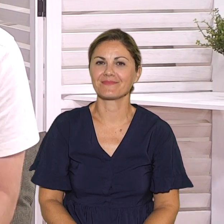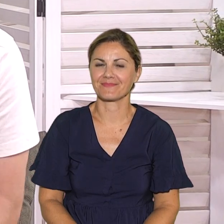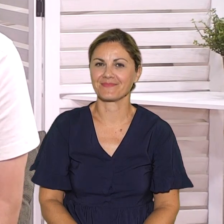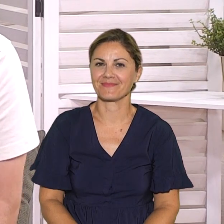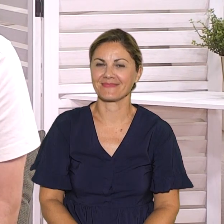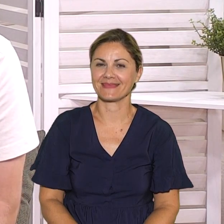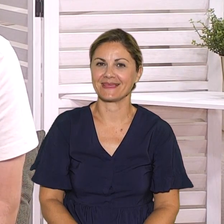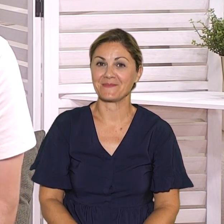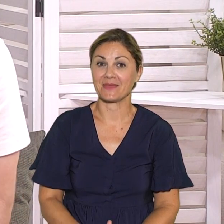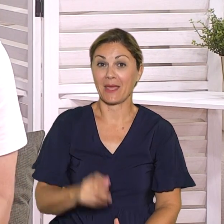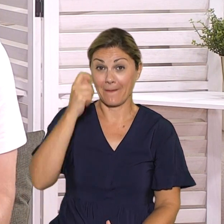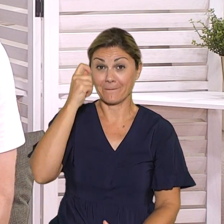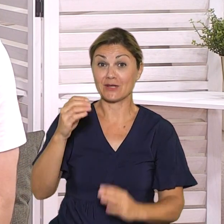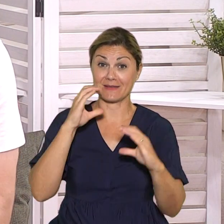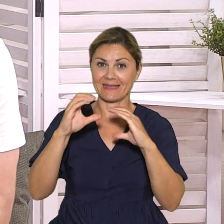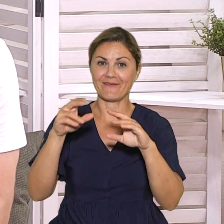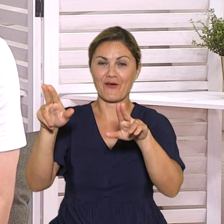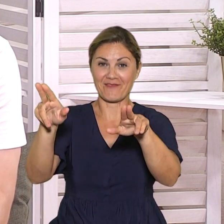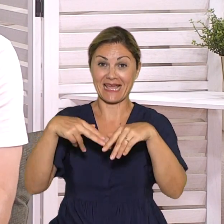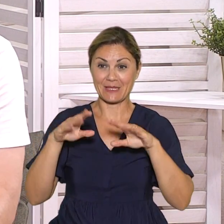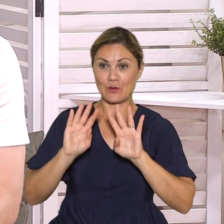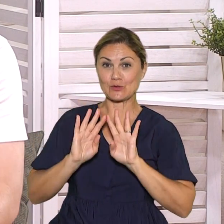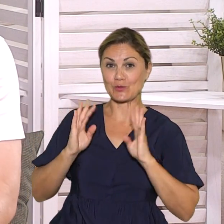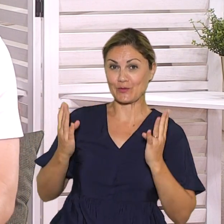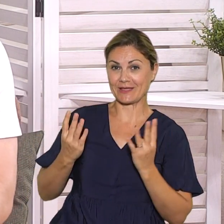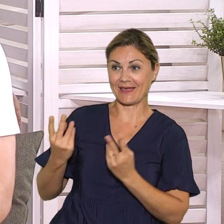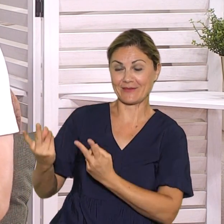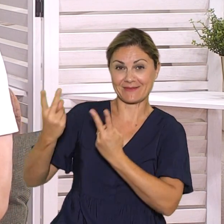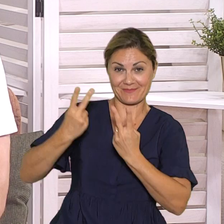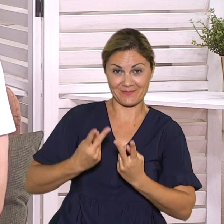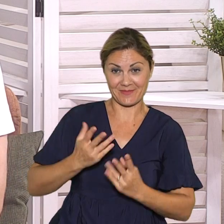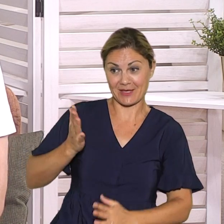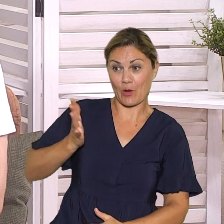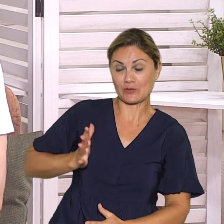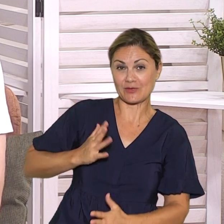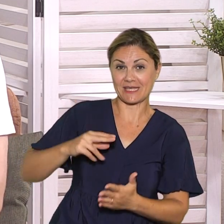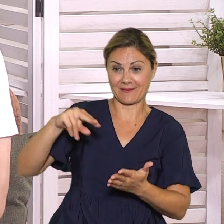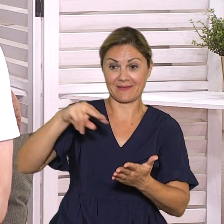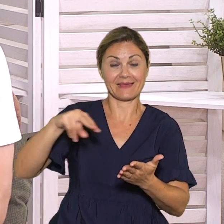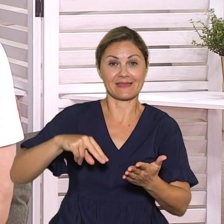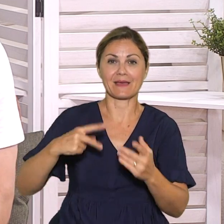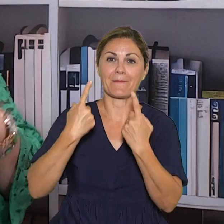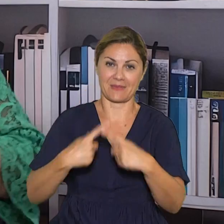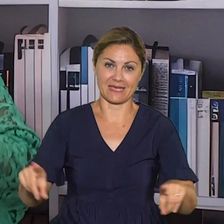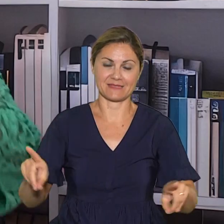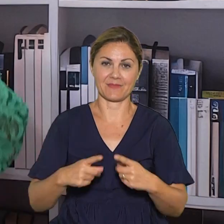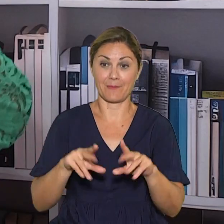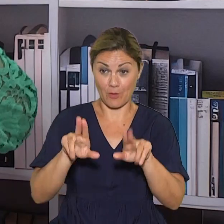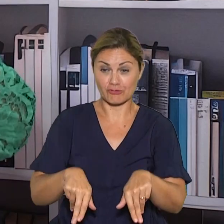Poštovani gledatelji, evo nas natrag u studiju, a sada ćemo čuti par pjesama. Može?